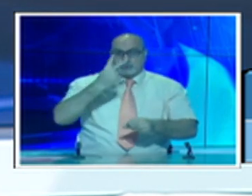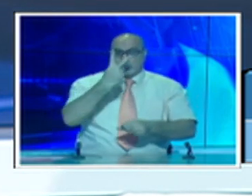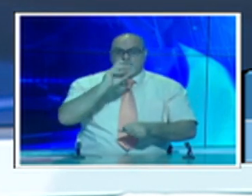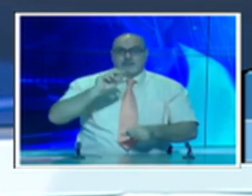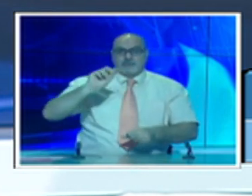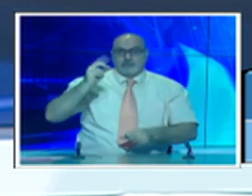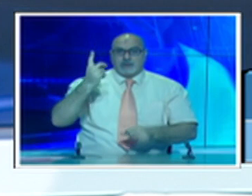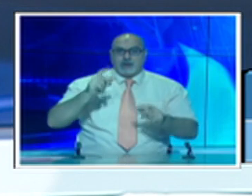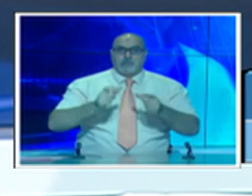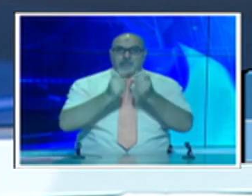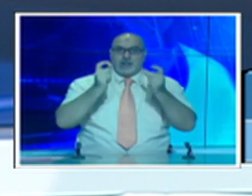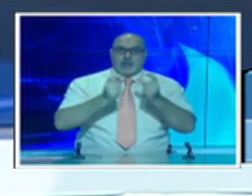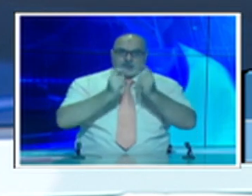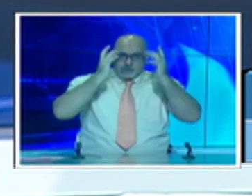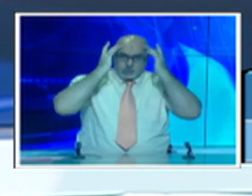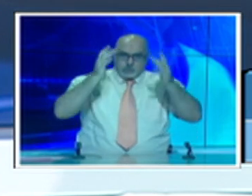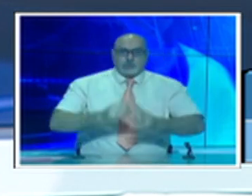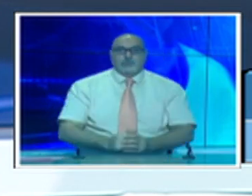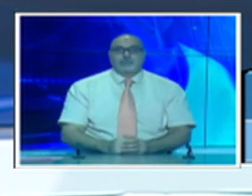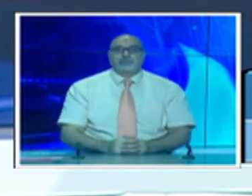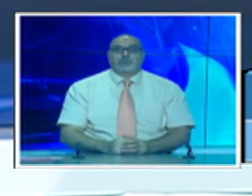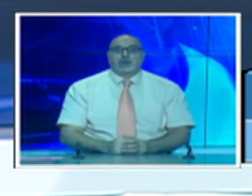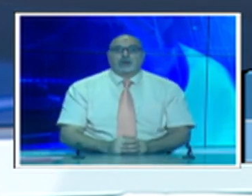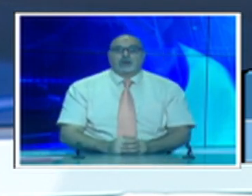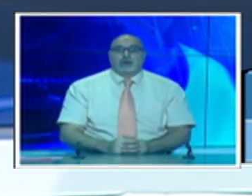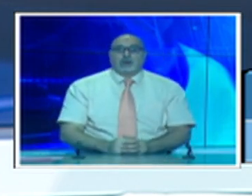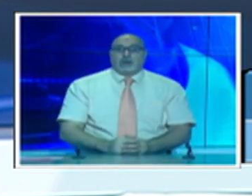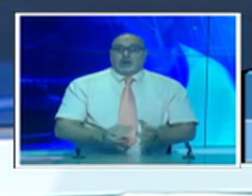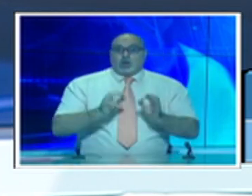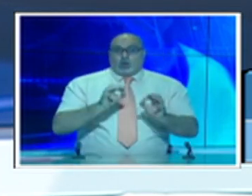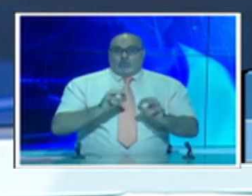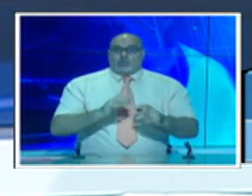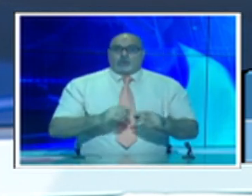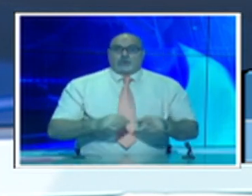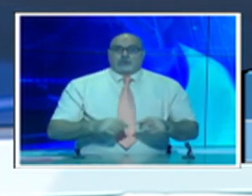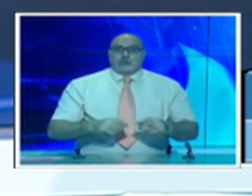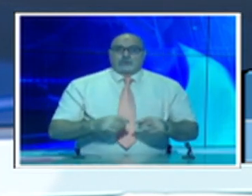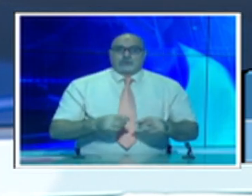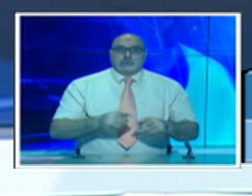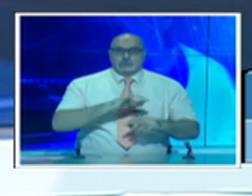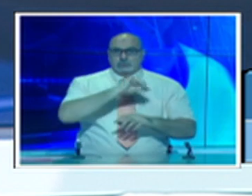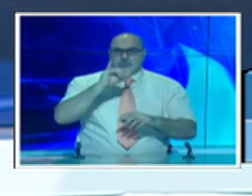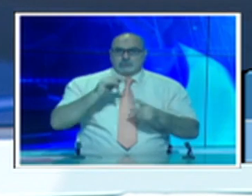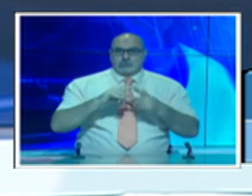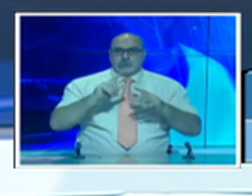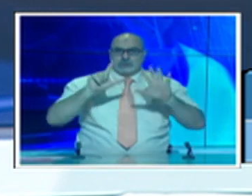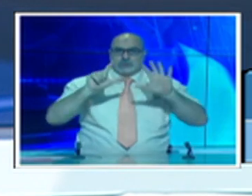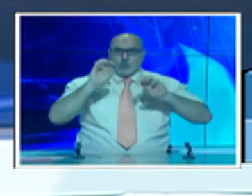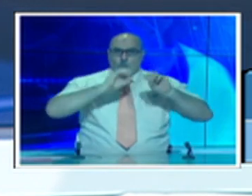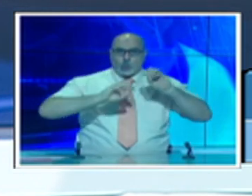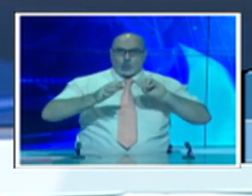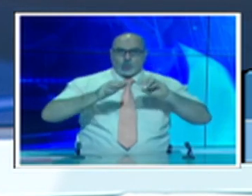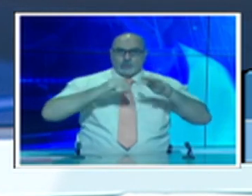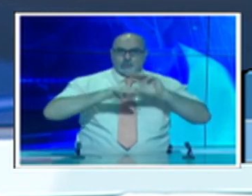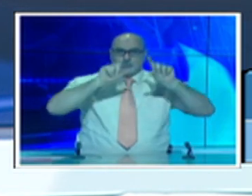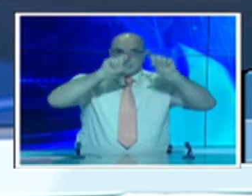2020-2021 بقصر الثقافة مفدي زكريا. وستقام هذه الفعاليات التي تدوم إلى غاية 7 أكتوبر